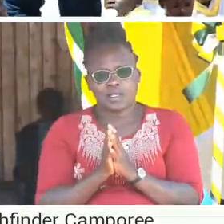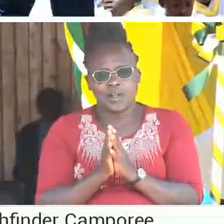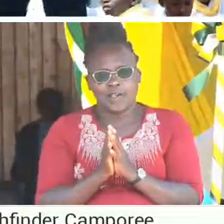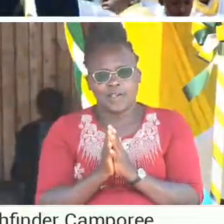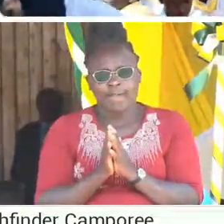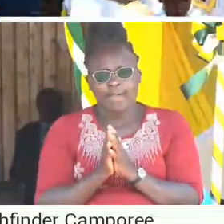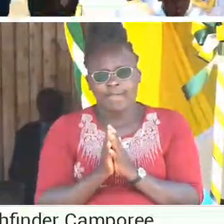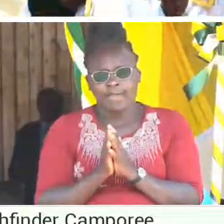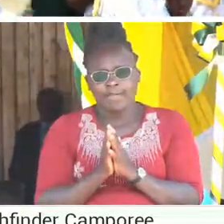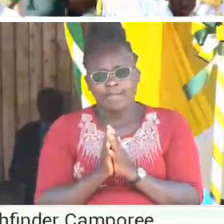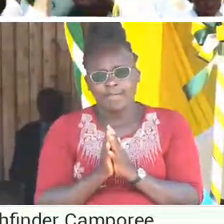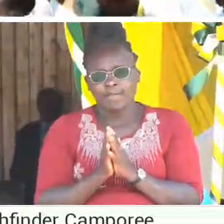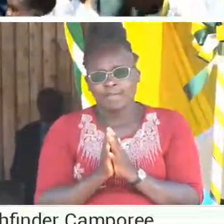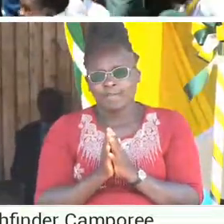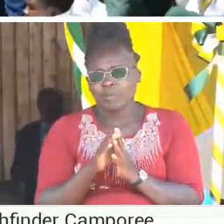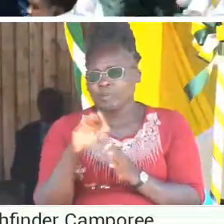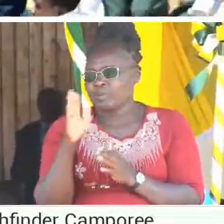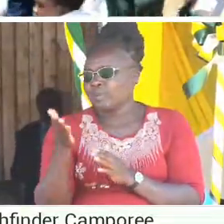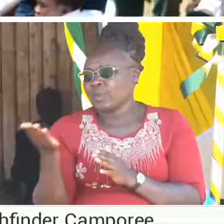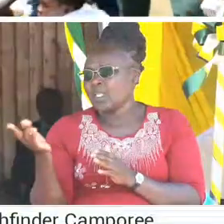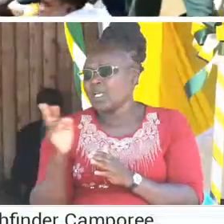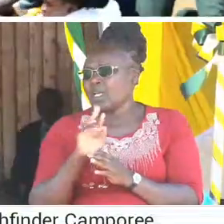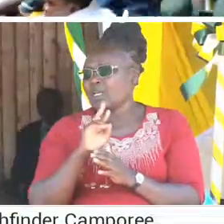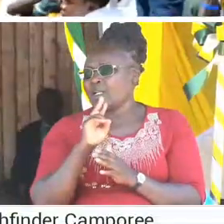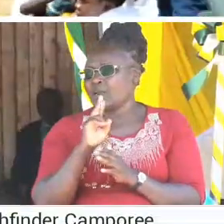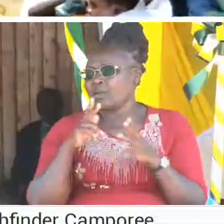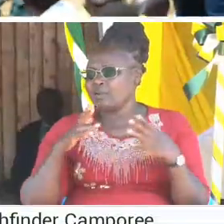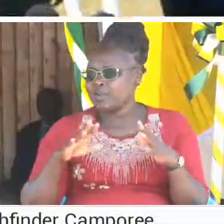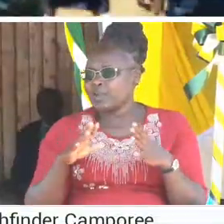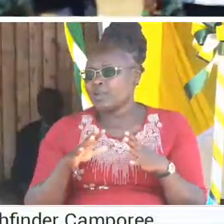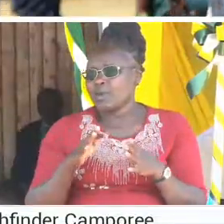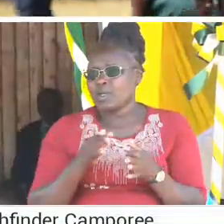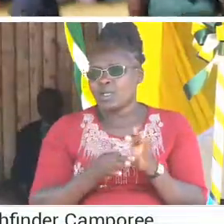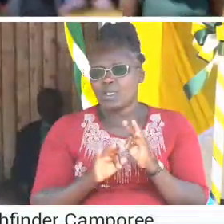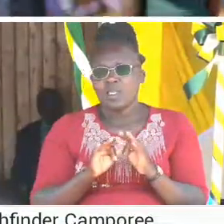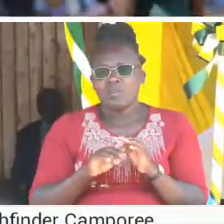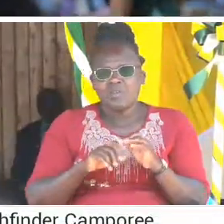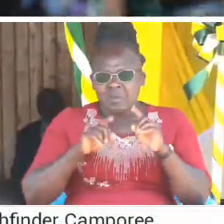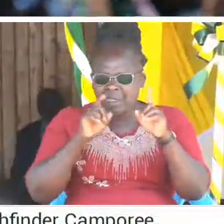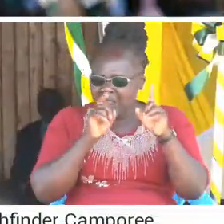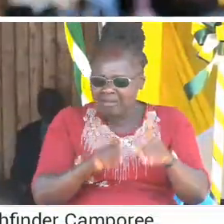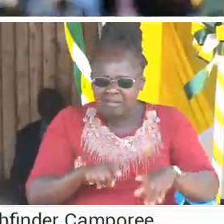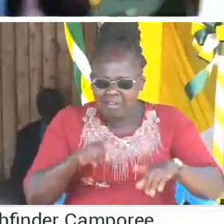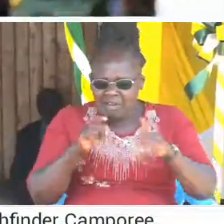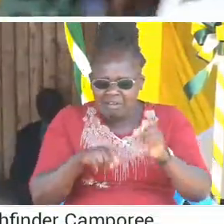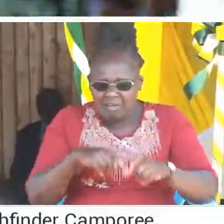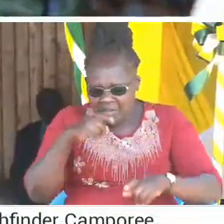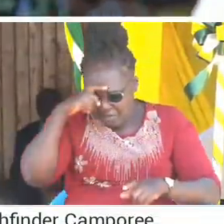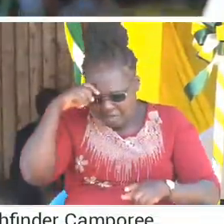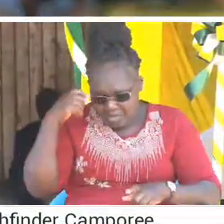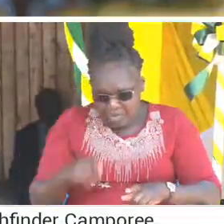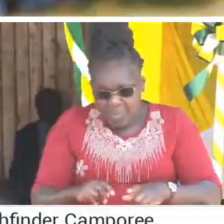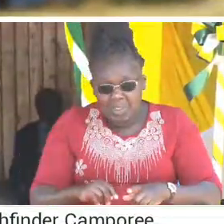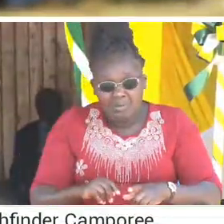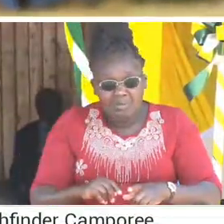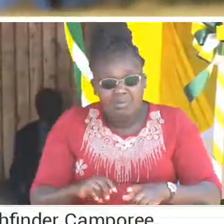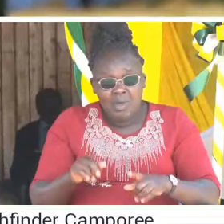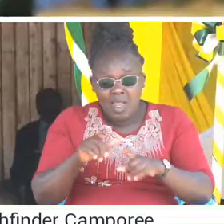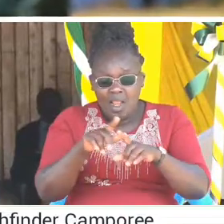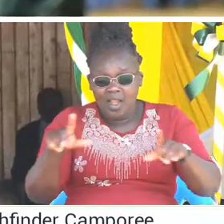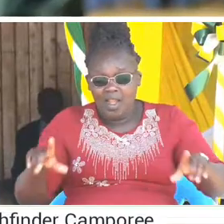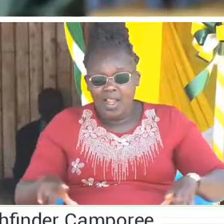watu hata wakilima, yani hata alime vipi, havuni. Yani analima shamba kubwa, mavuno